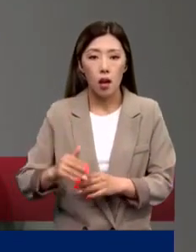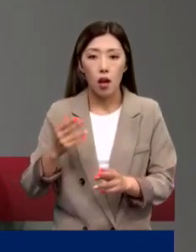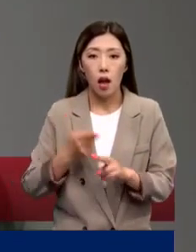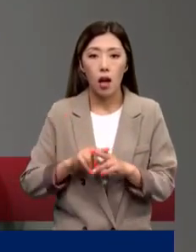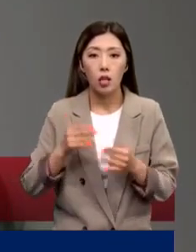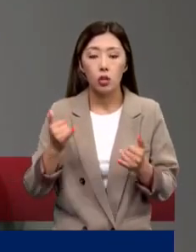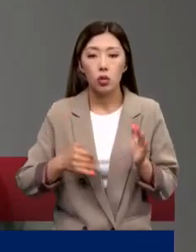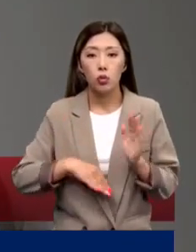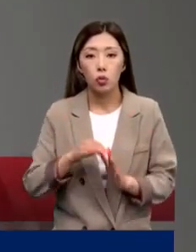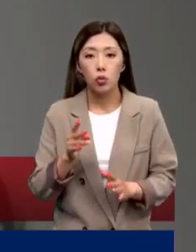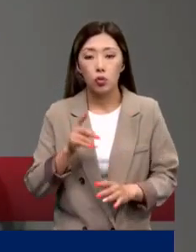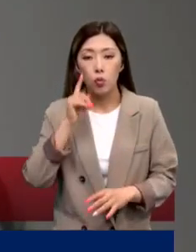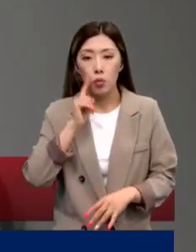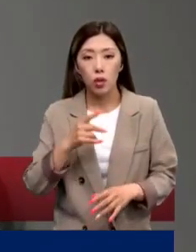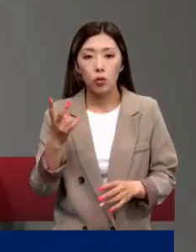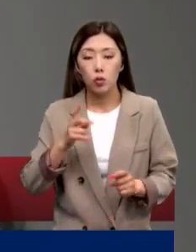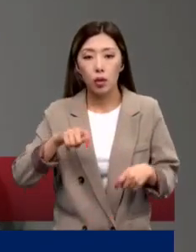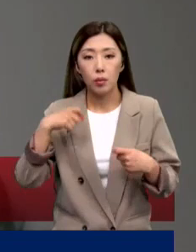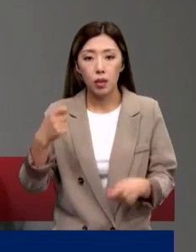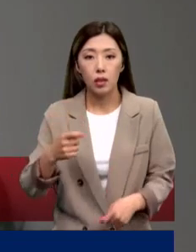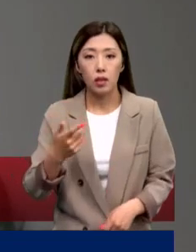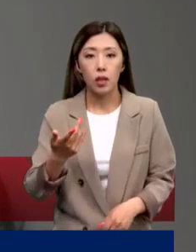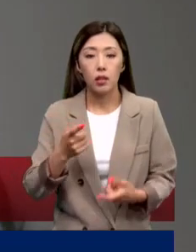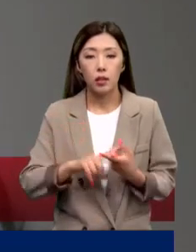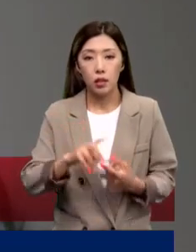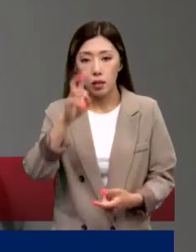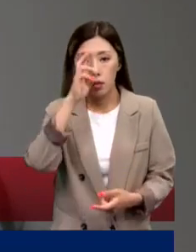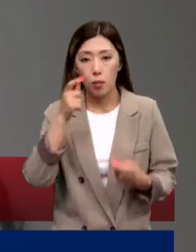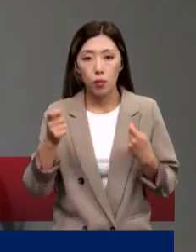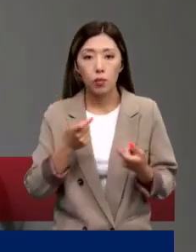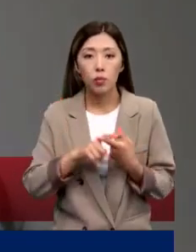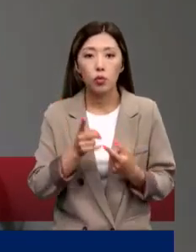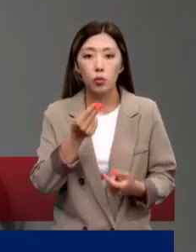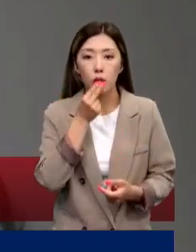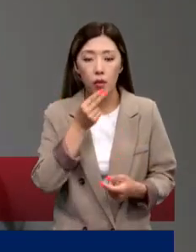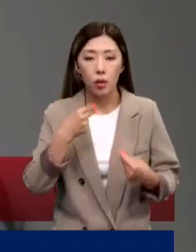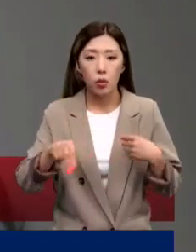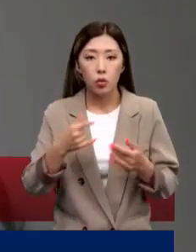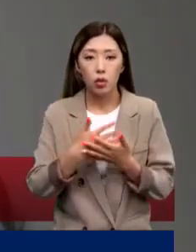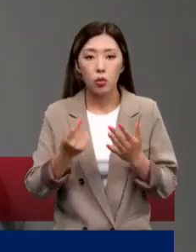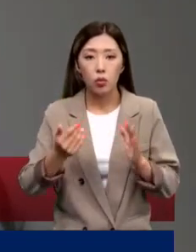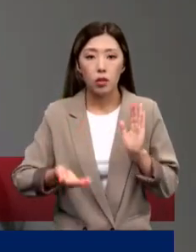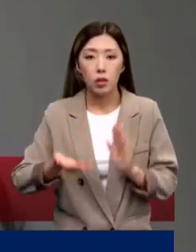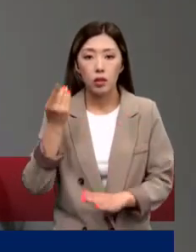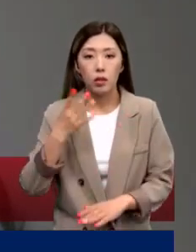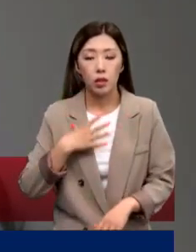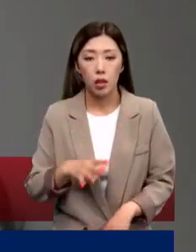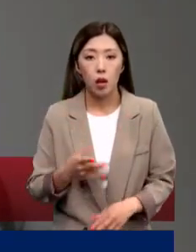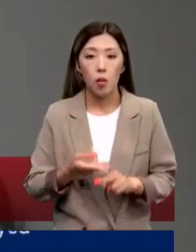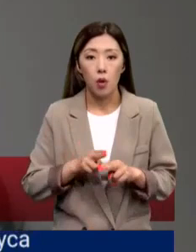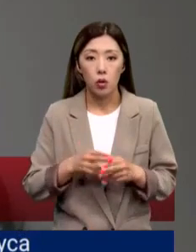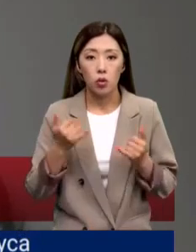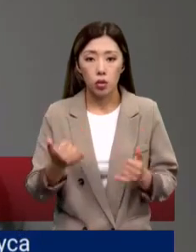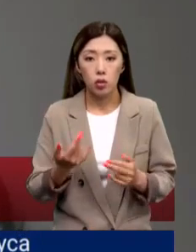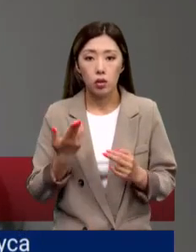меры по насыщению внутреннего рынка продуктами, товарами и услугами. Пока инфляция останется высокой. Вот если